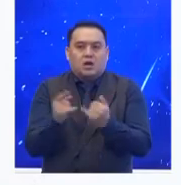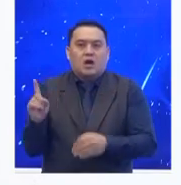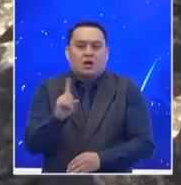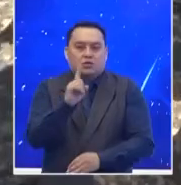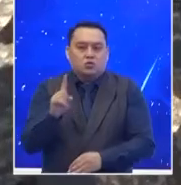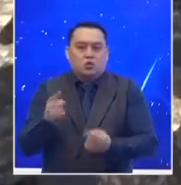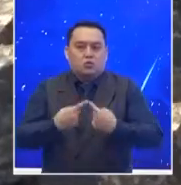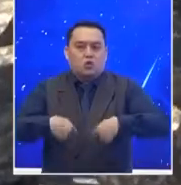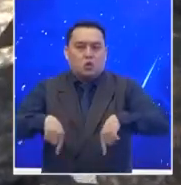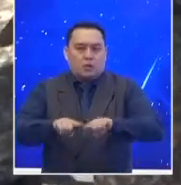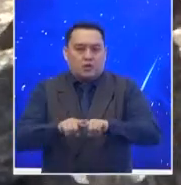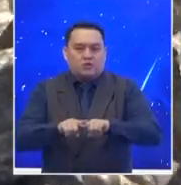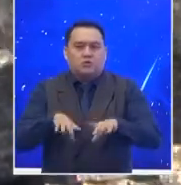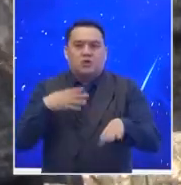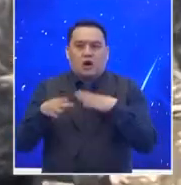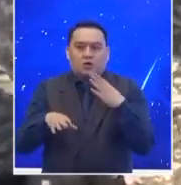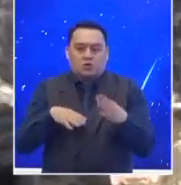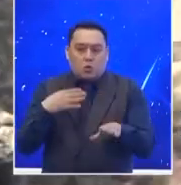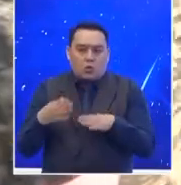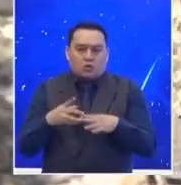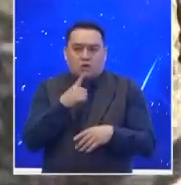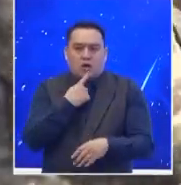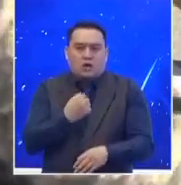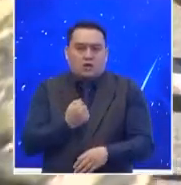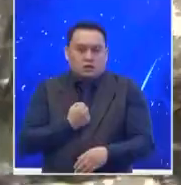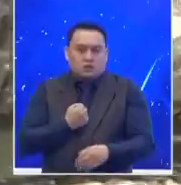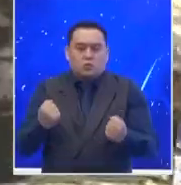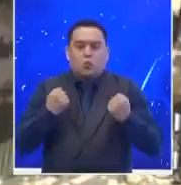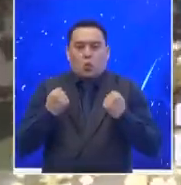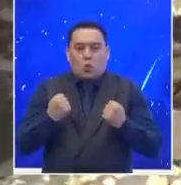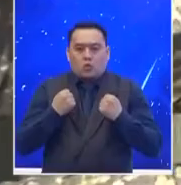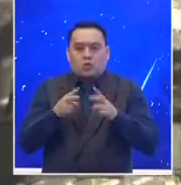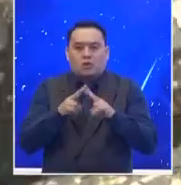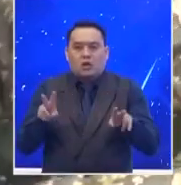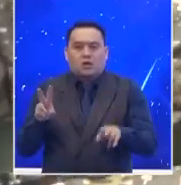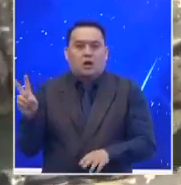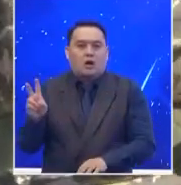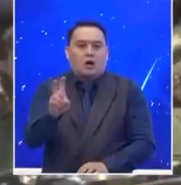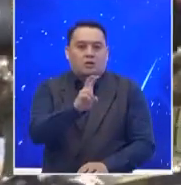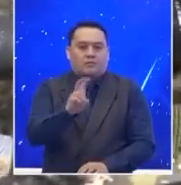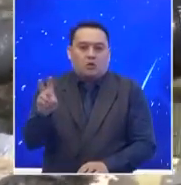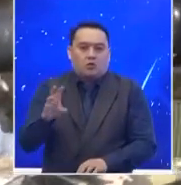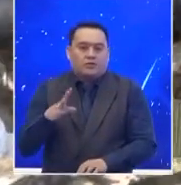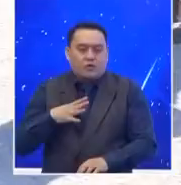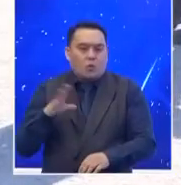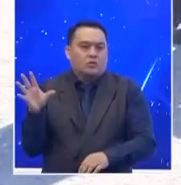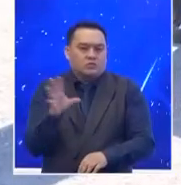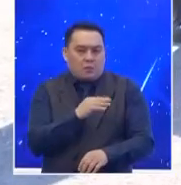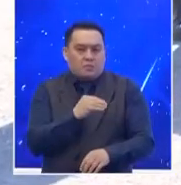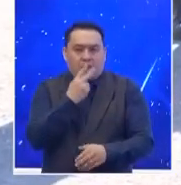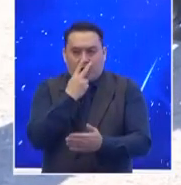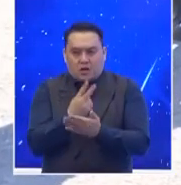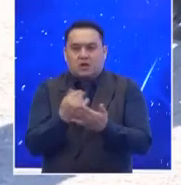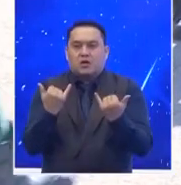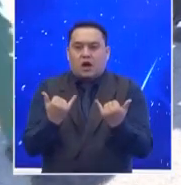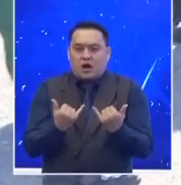экскурсия ұйымдастырды. Балалар жаттығу сыныптары мен әскери бөлімнің спорттық лагерін аралады. Әскери қызметкерлер кадет сыныбының оқушыларына